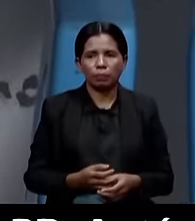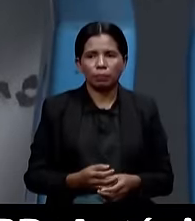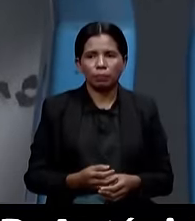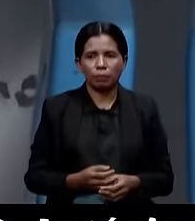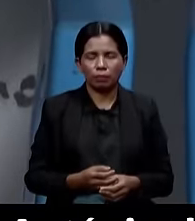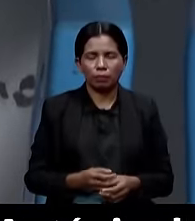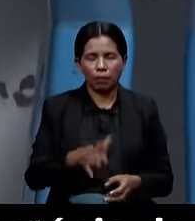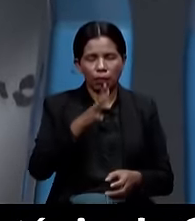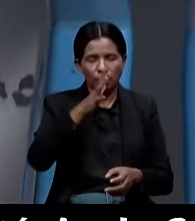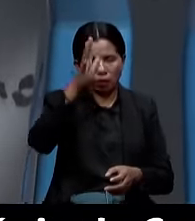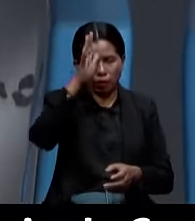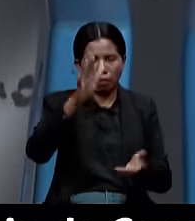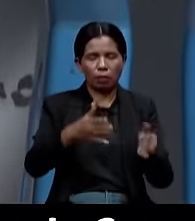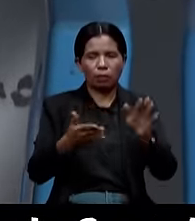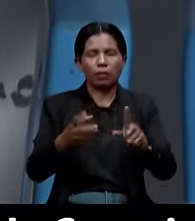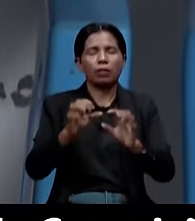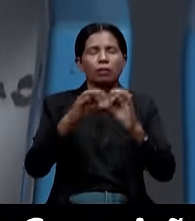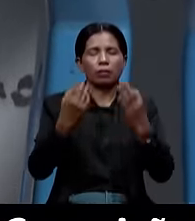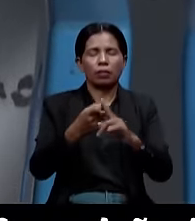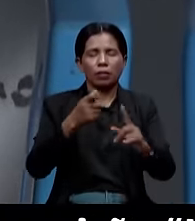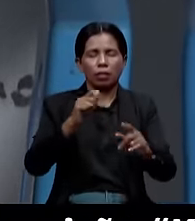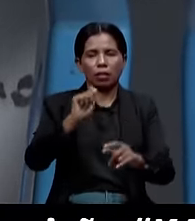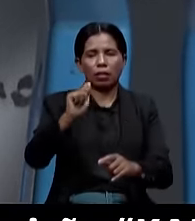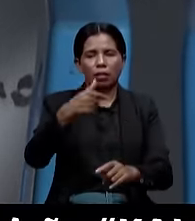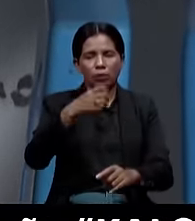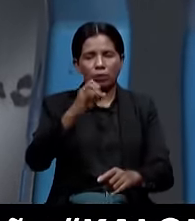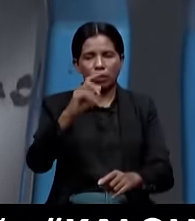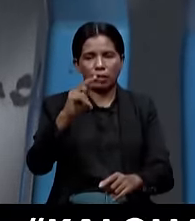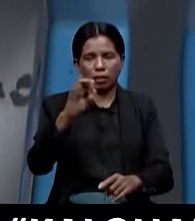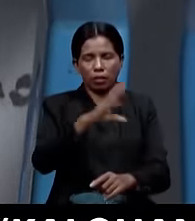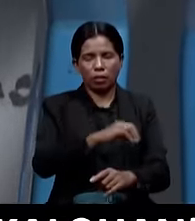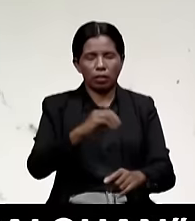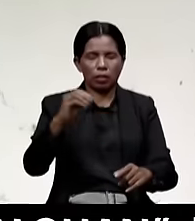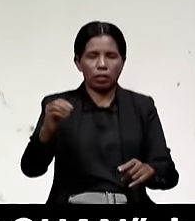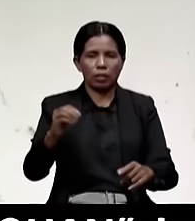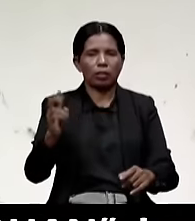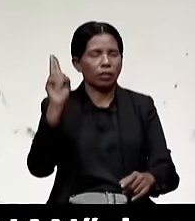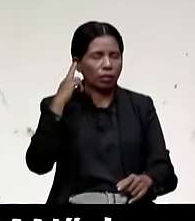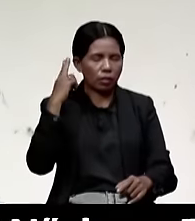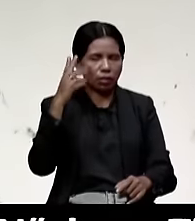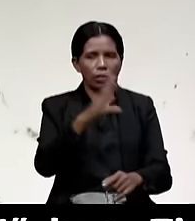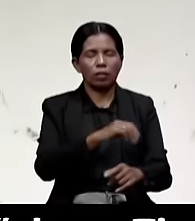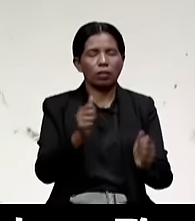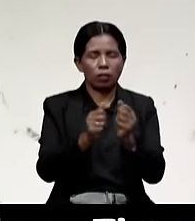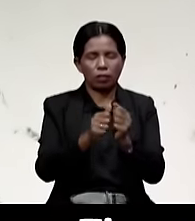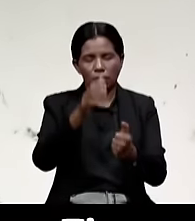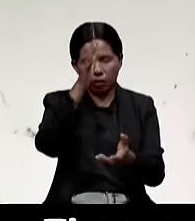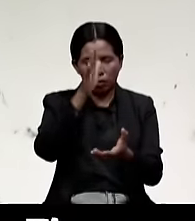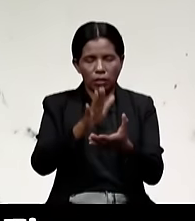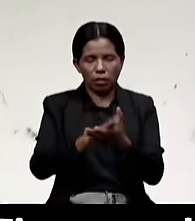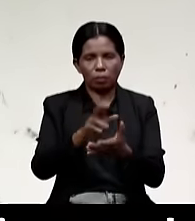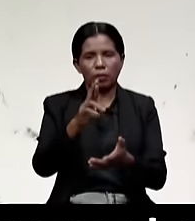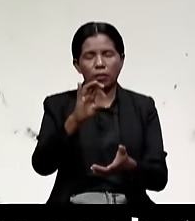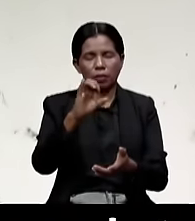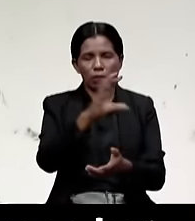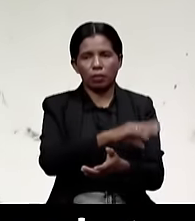Hafoy ni na naman mate, familia husi matibian Agustinia Sen, inangkik emerentine nis honia kapin Rui Suarez,